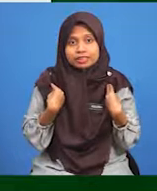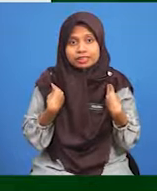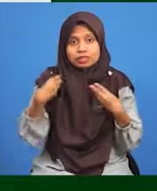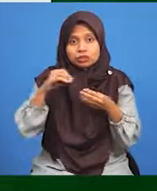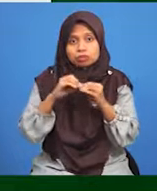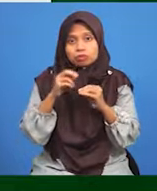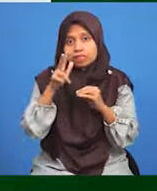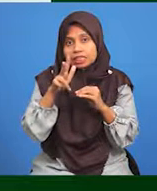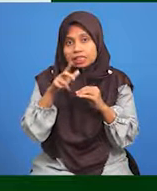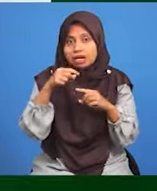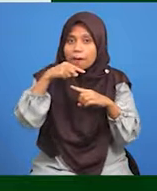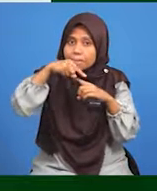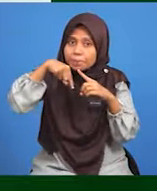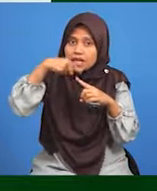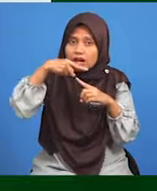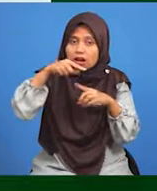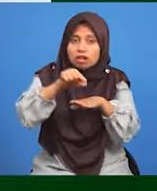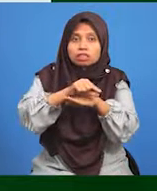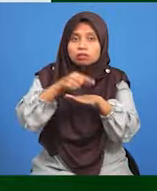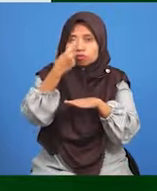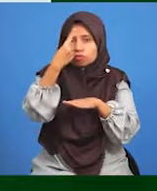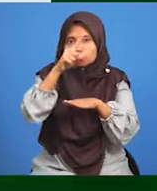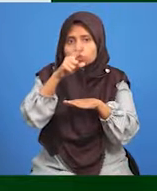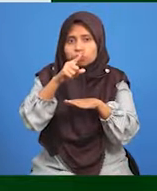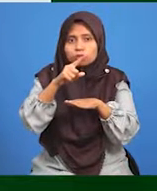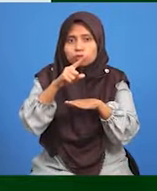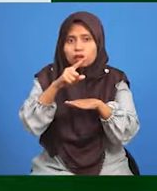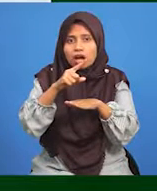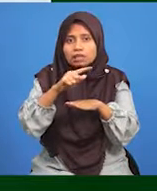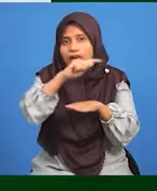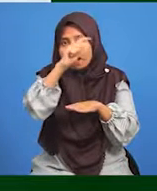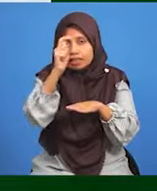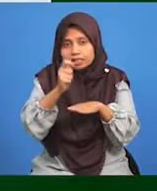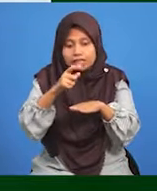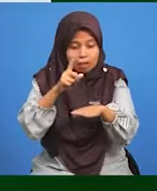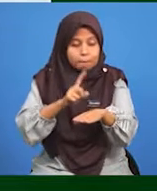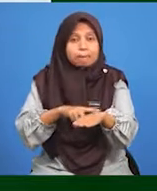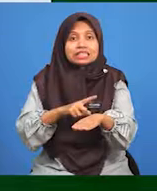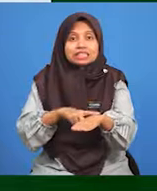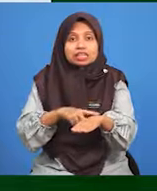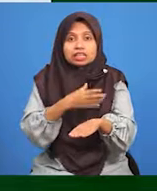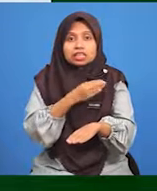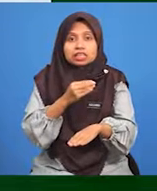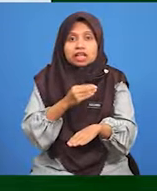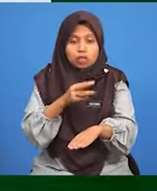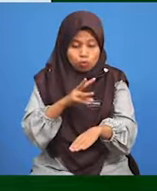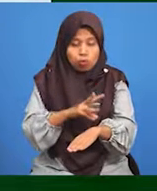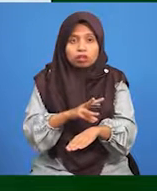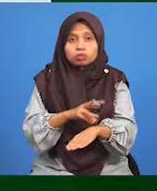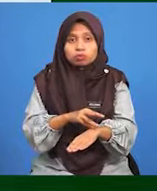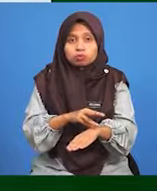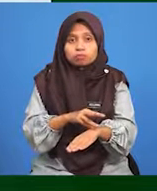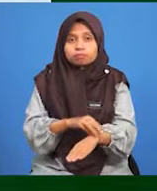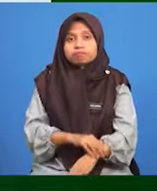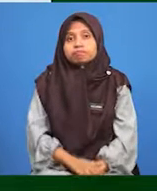ketiga bila digunakan untuk menanyakan massa dan waktu